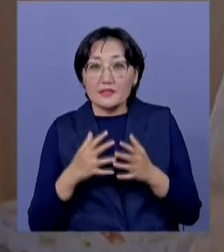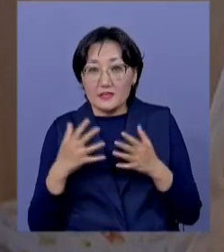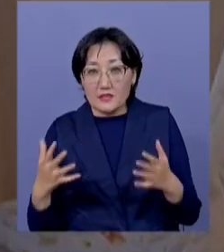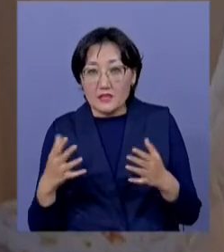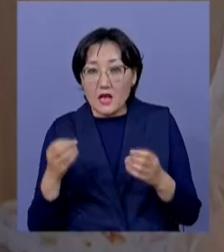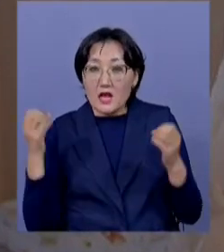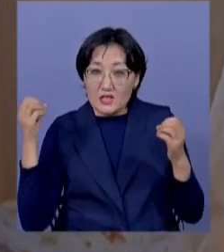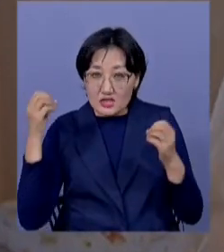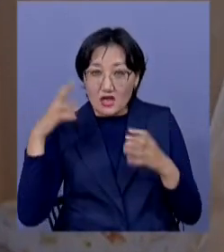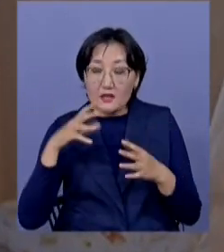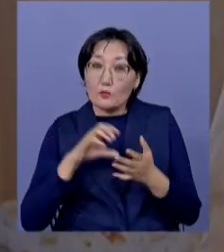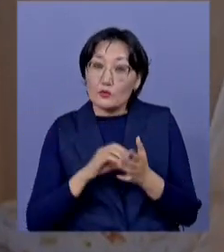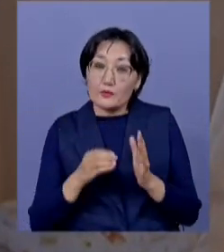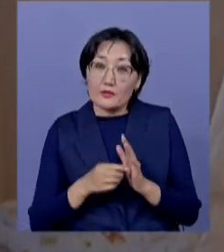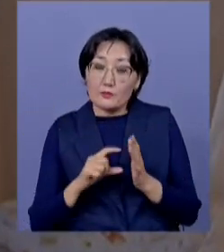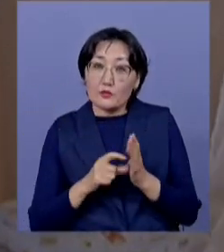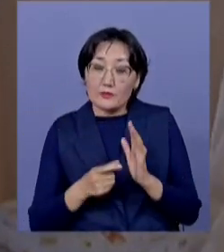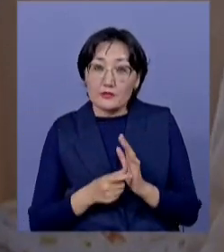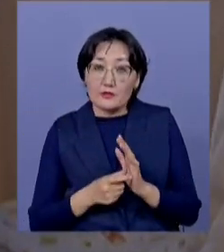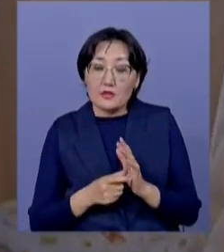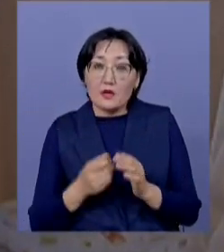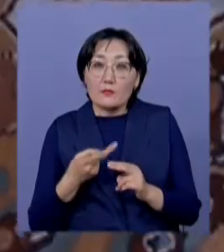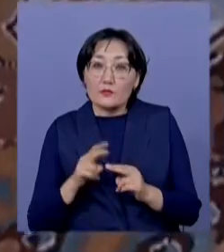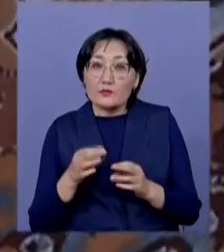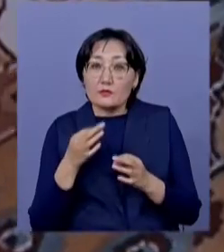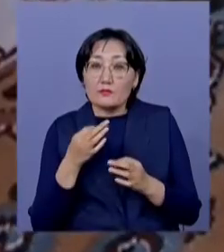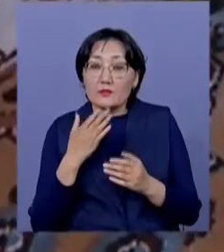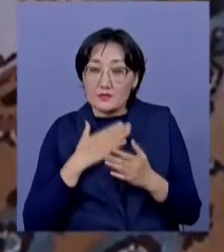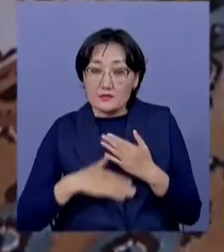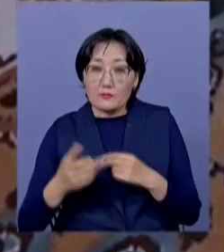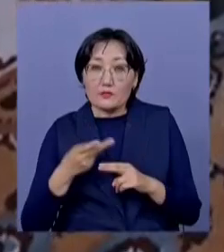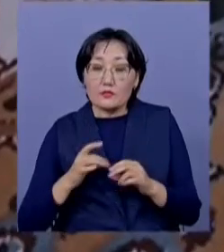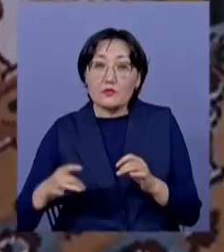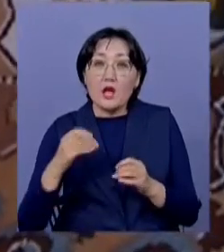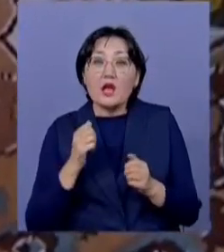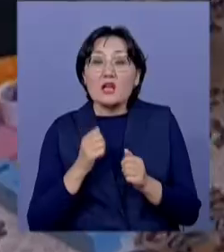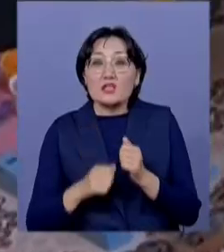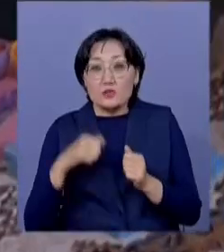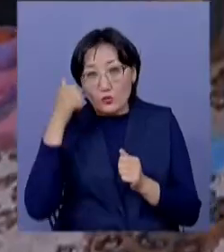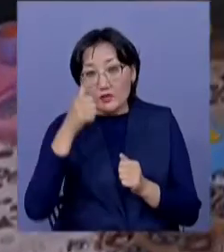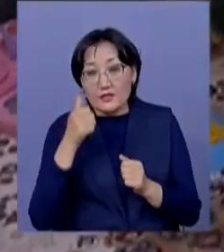кең, жарық бөлмелері. Сондай дән ризамыз. Аталған ауданда жыл соңына дейін тағы